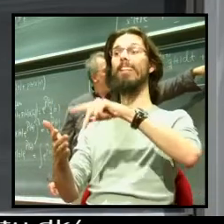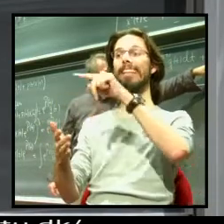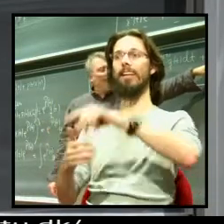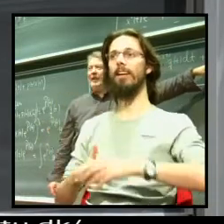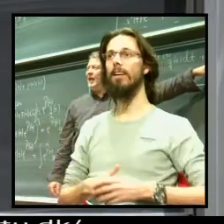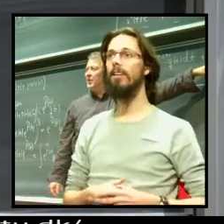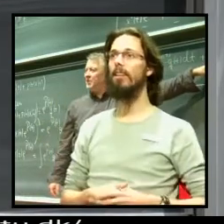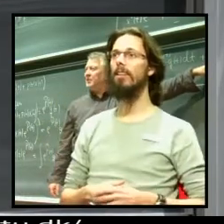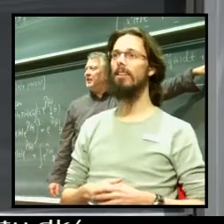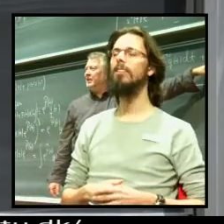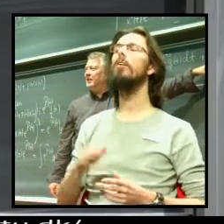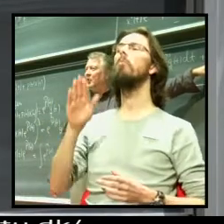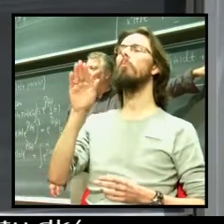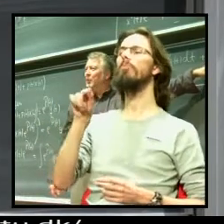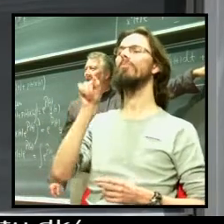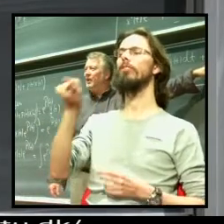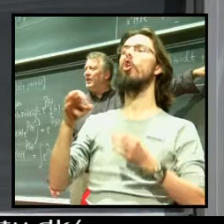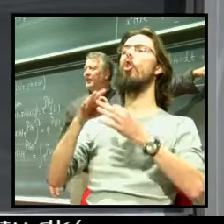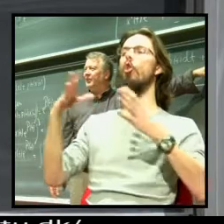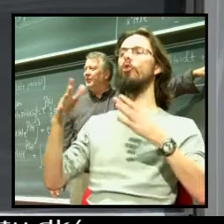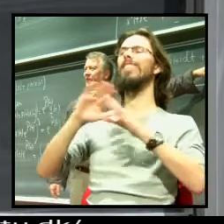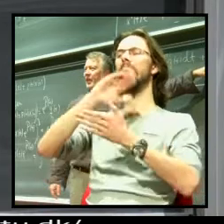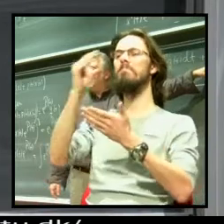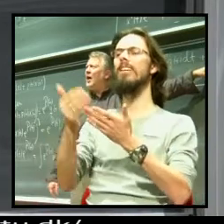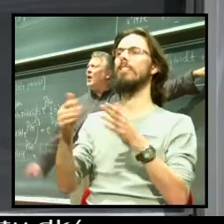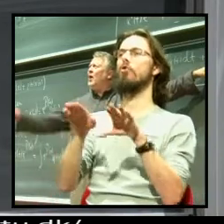Så det der er løsningsmængden til den homogene ligning.